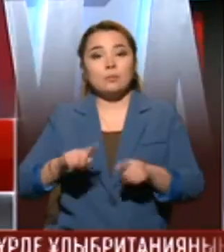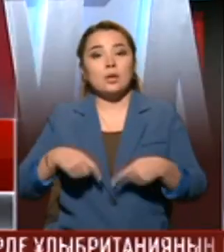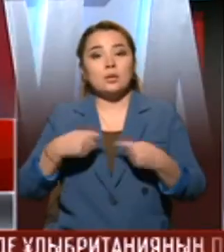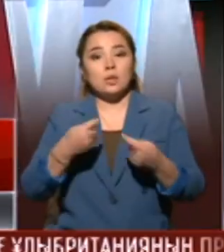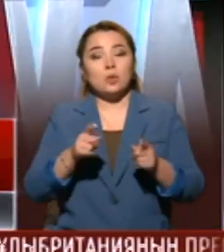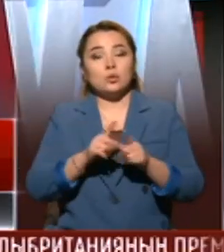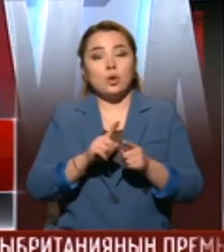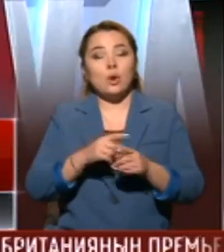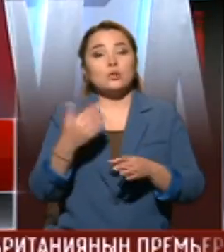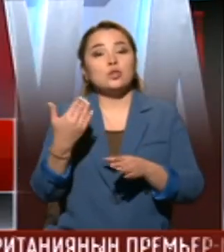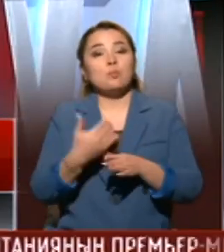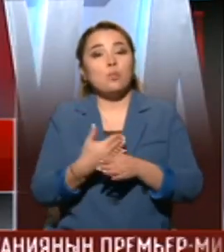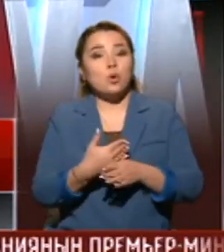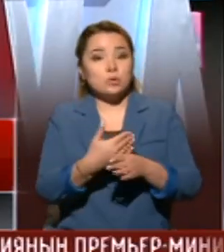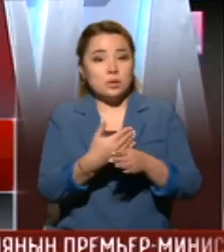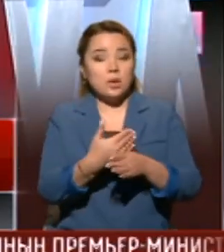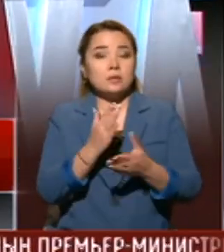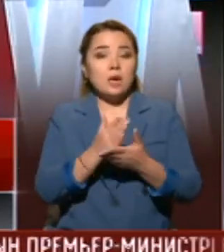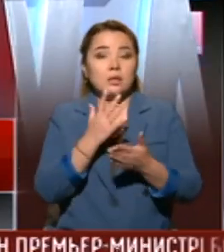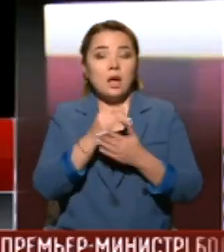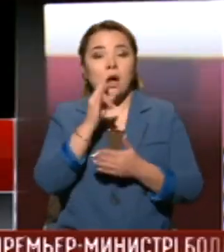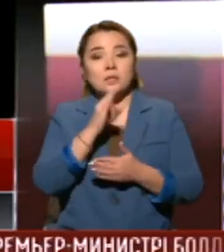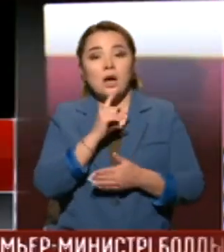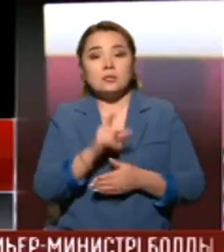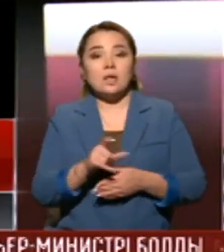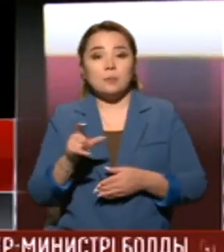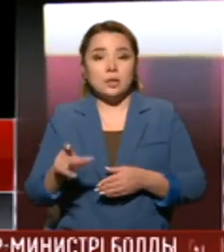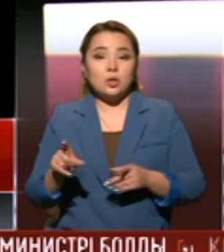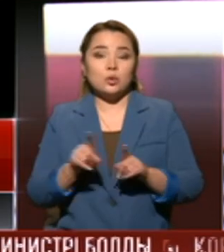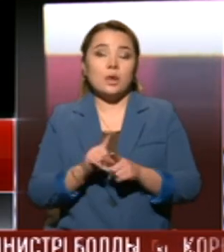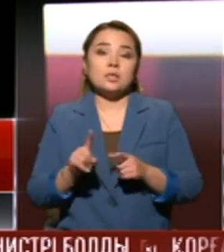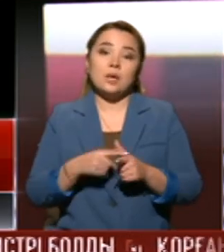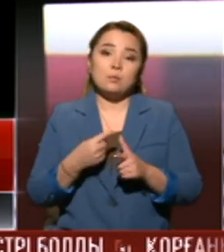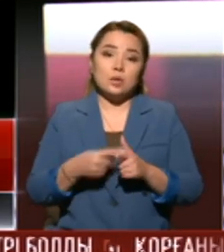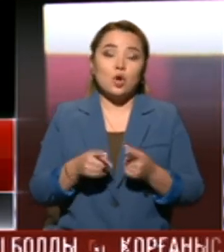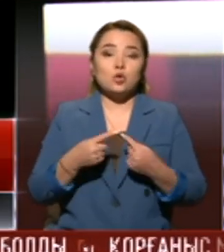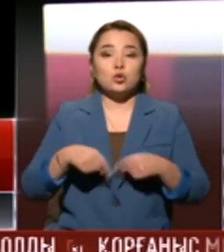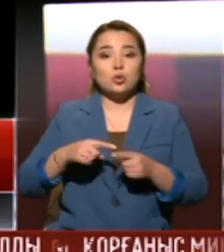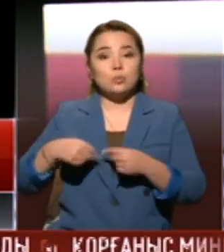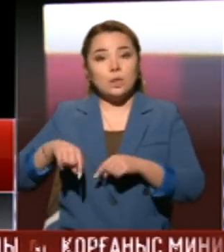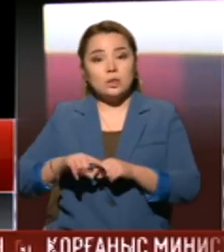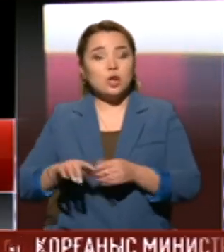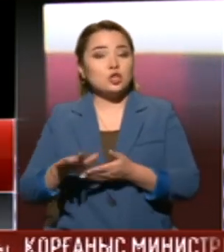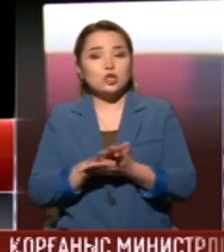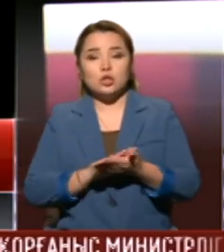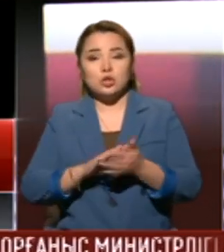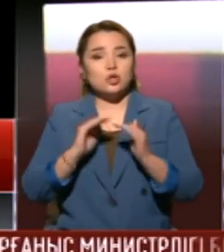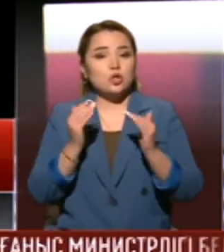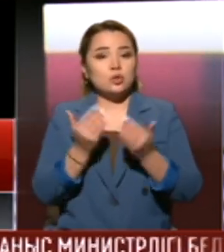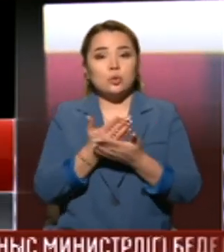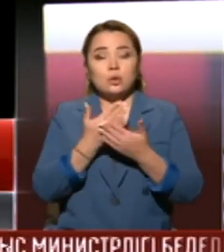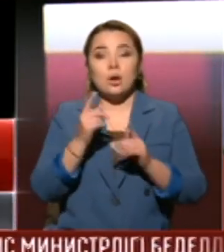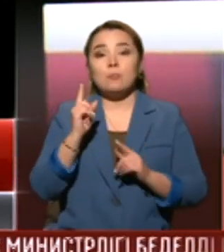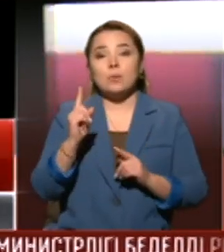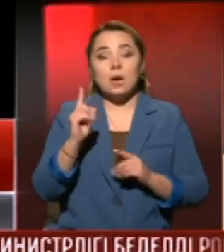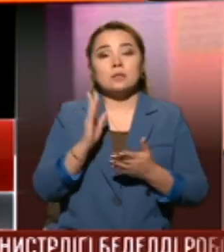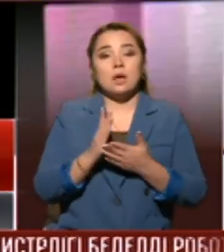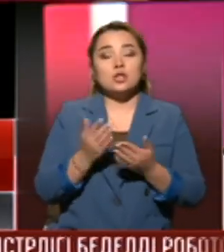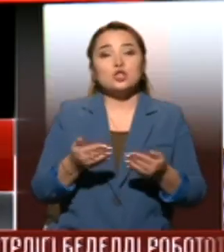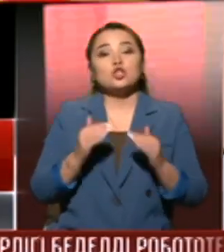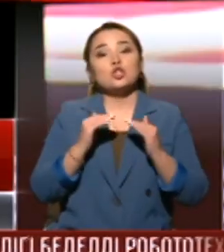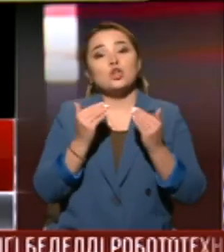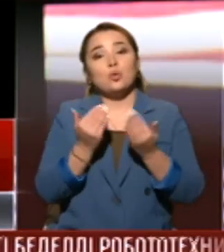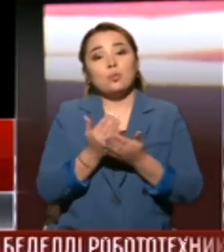болса, спонсорлық Қазақстан азаматтары немесе ұйымдар берілген. Ешқандай шектеу жоқ, бірақ шектеу бар.